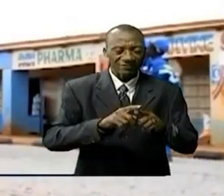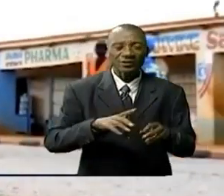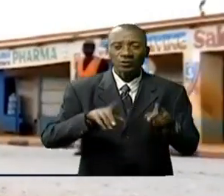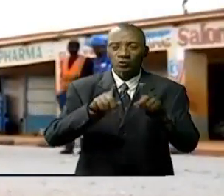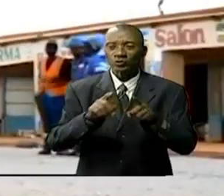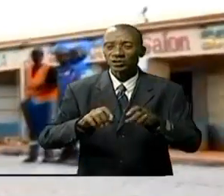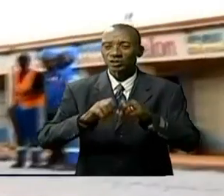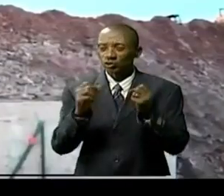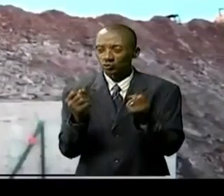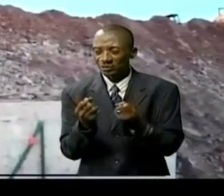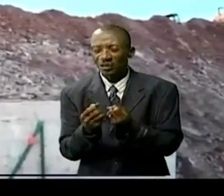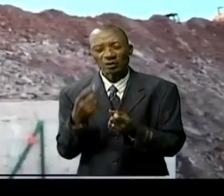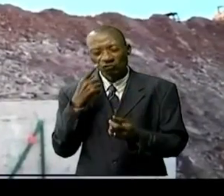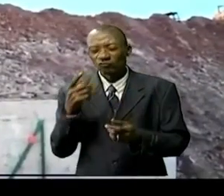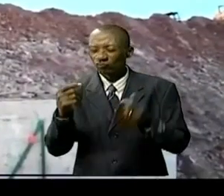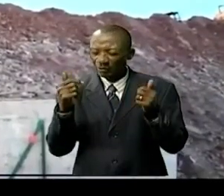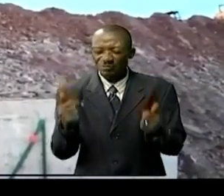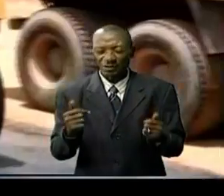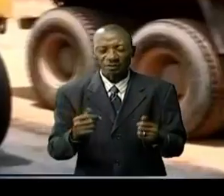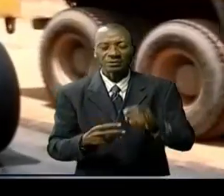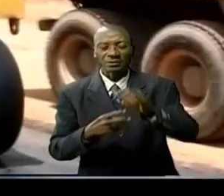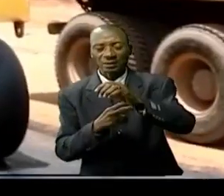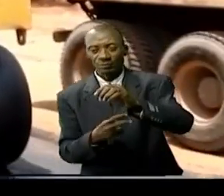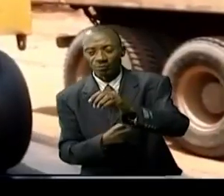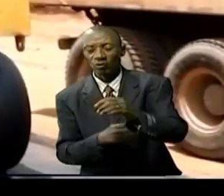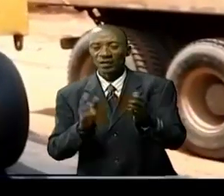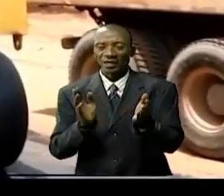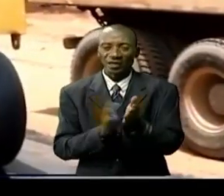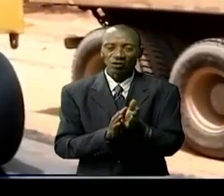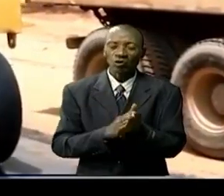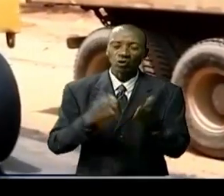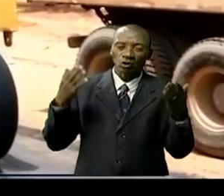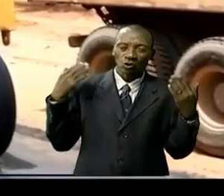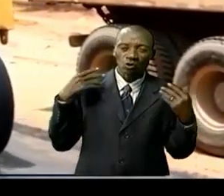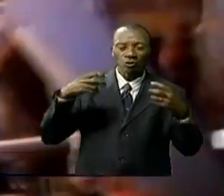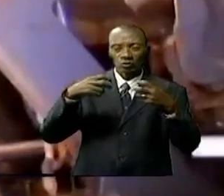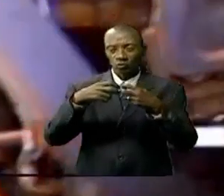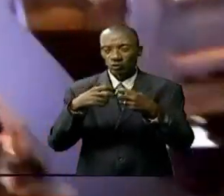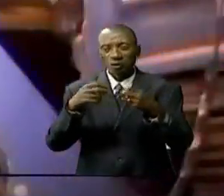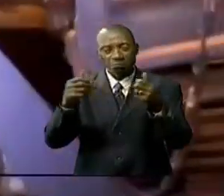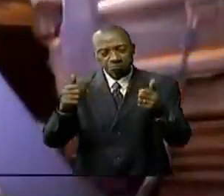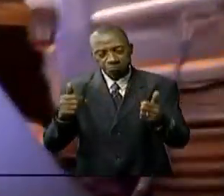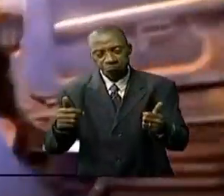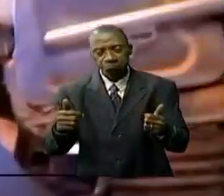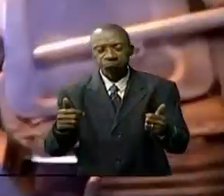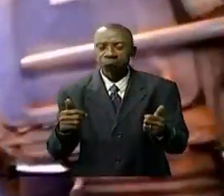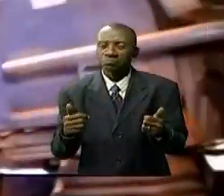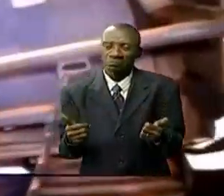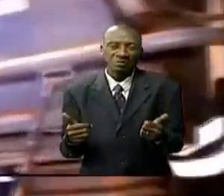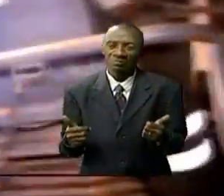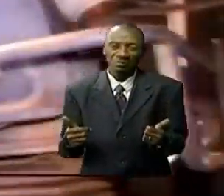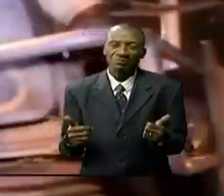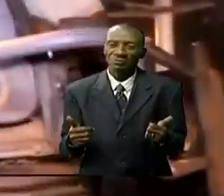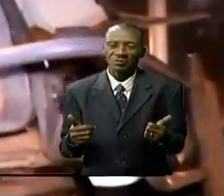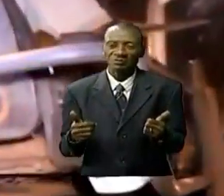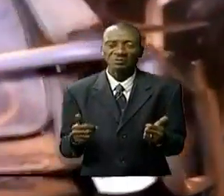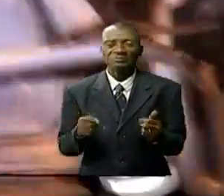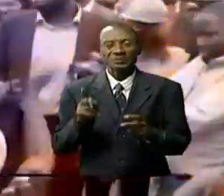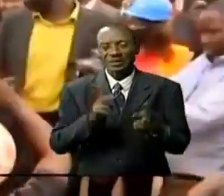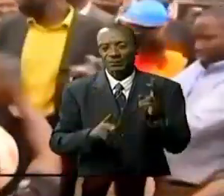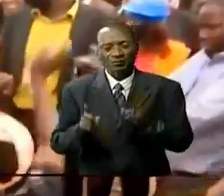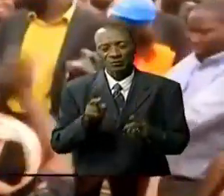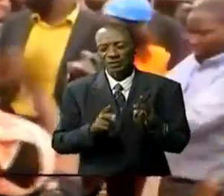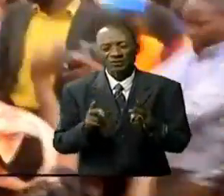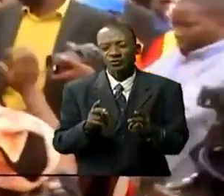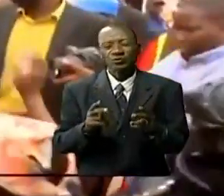sont les gens leur route le pont les écoles l'eau et l'électricité en tt pour vie à la population du doigt là bas